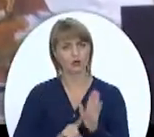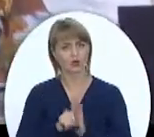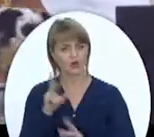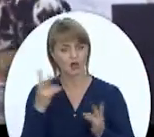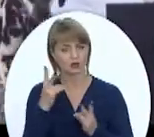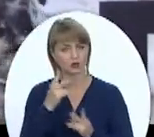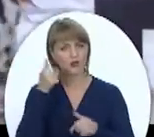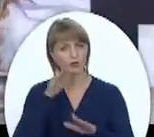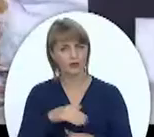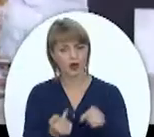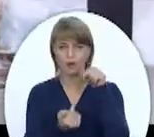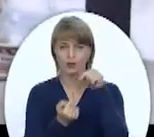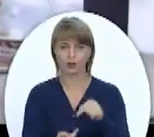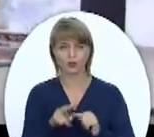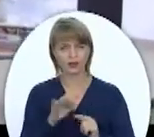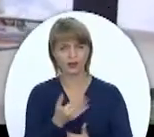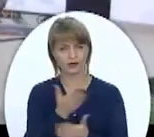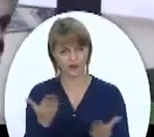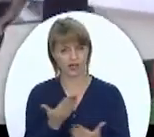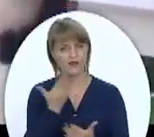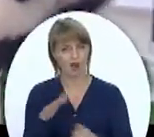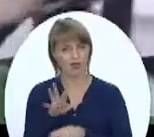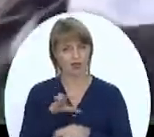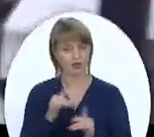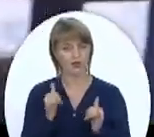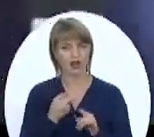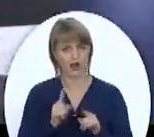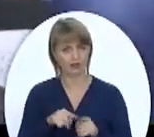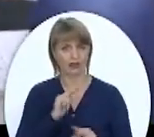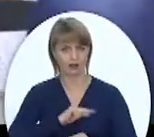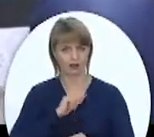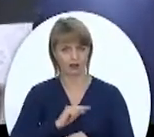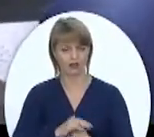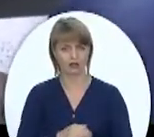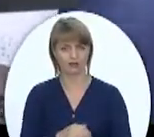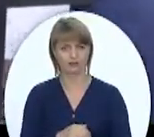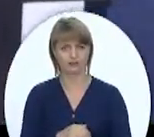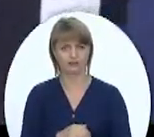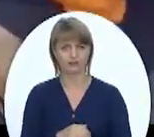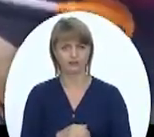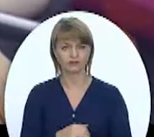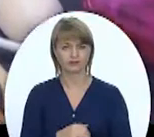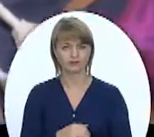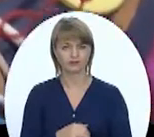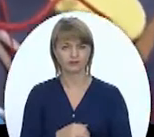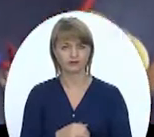сначала надо определить, подходите ли вы и ваш пес для этой деятельности.